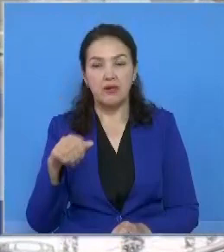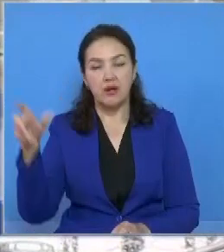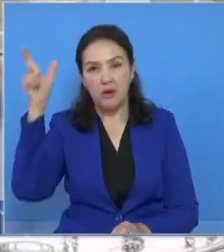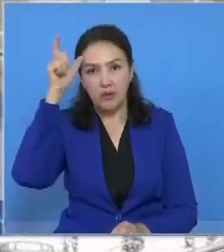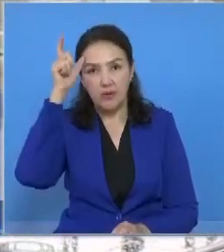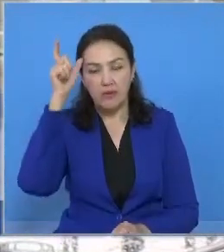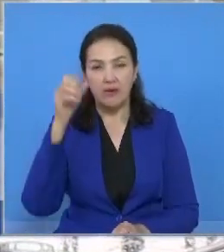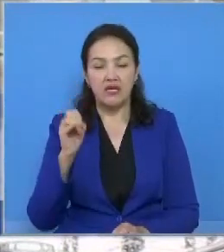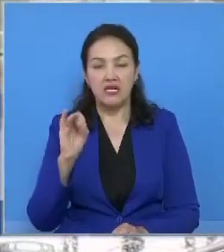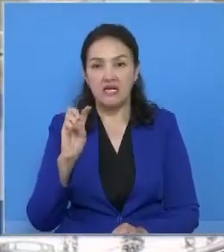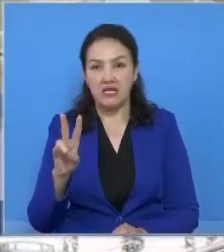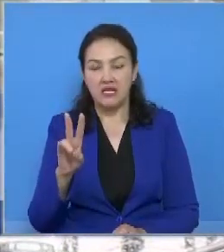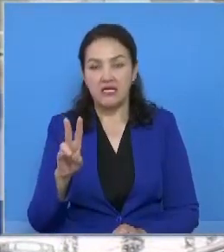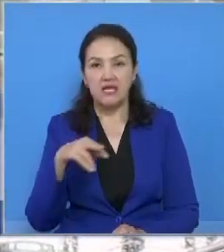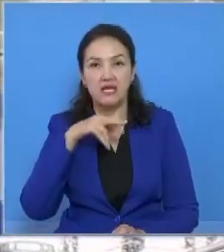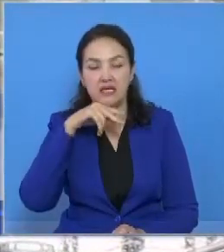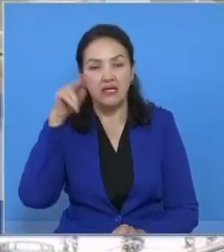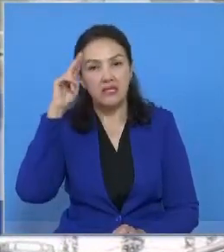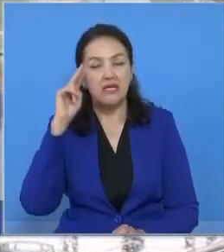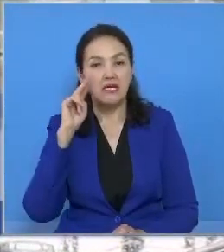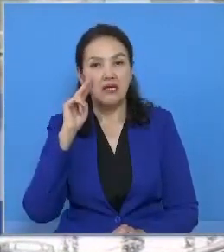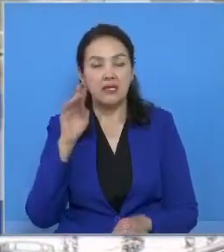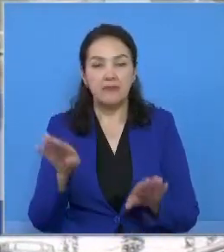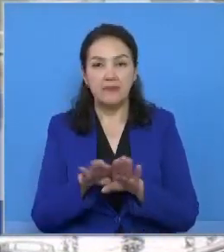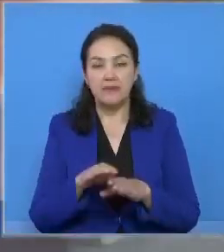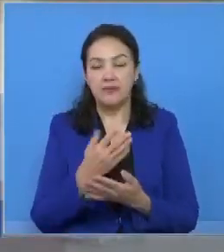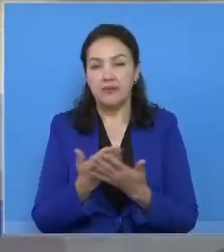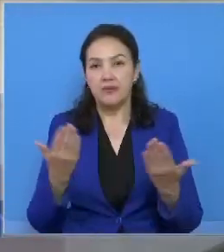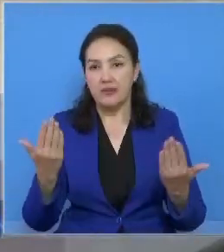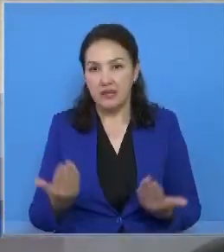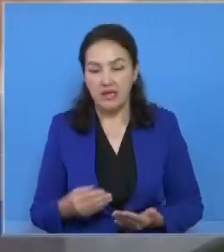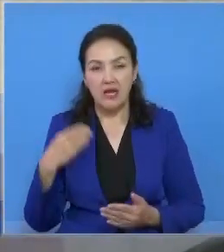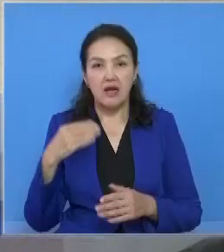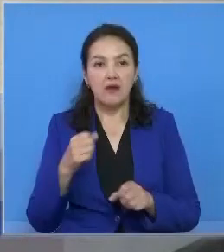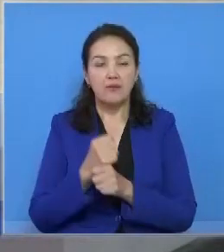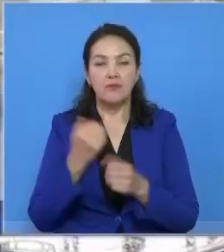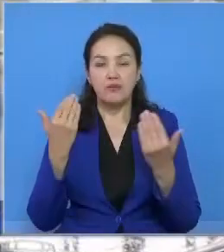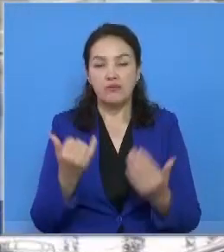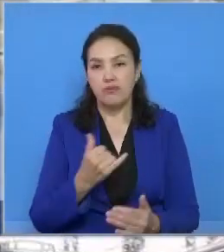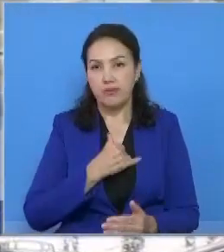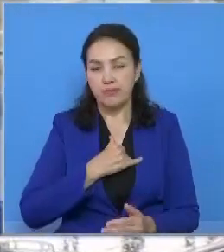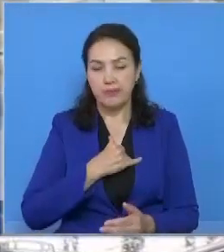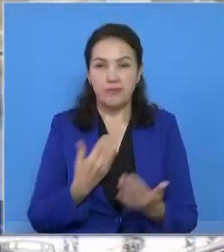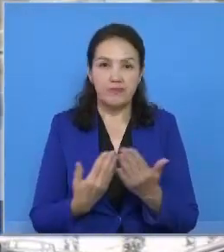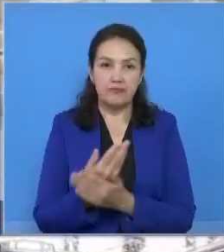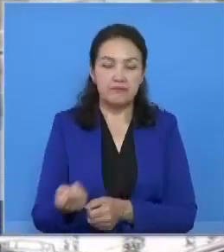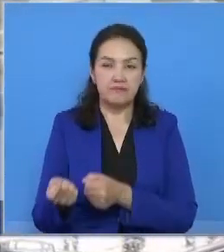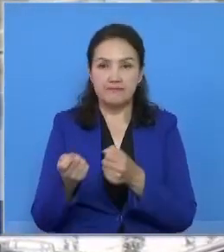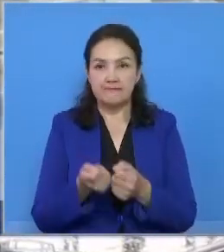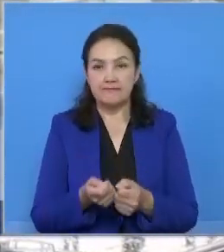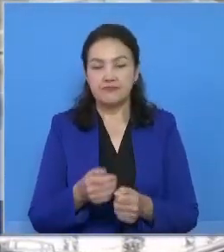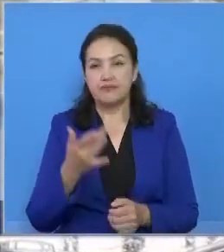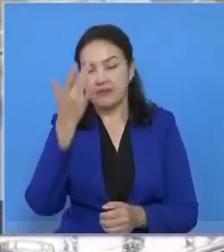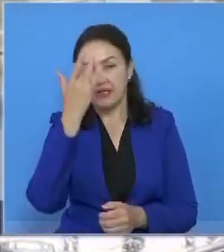Турция, Иран, Китай – и также местное производство. В данный момент у нас новое поступление